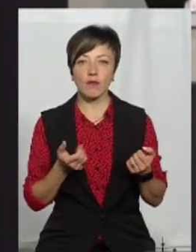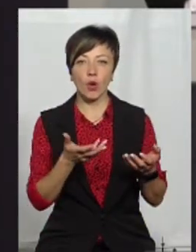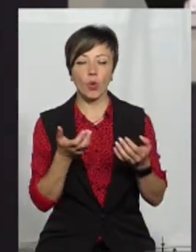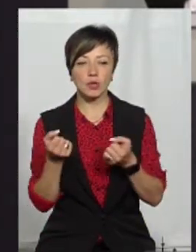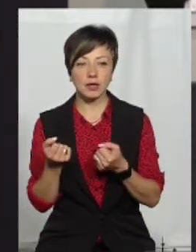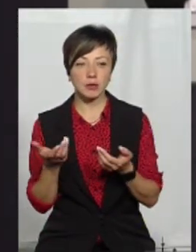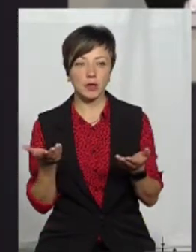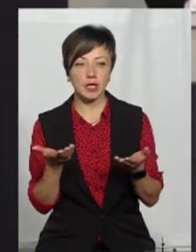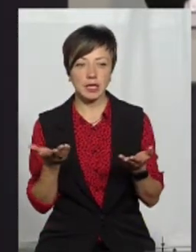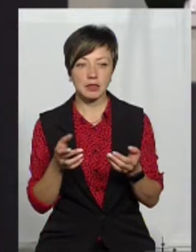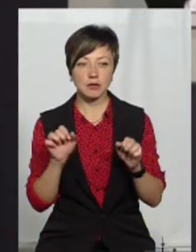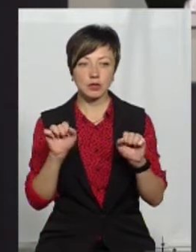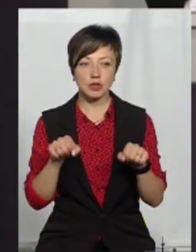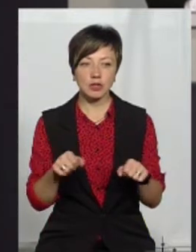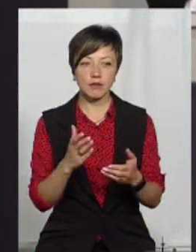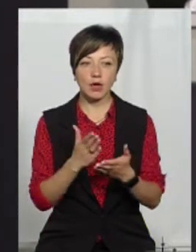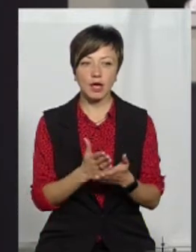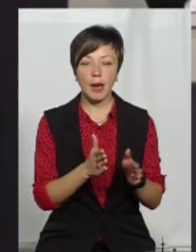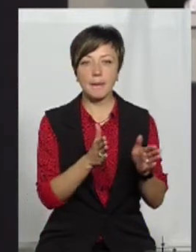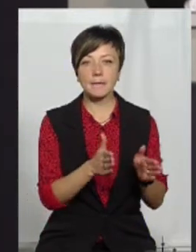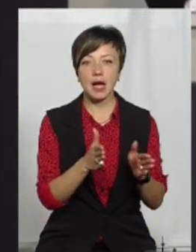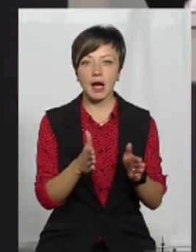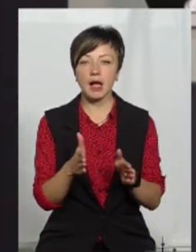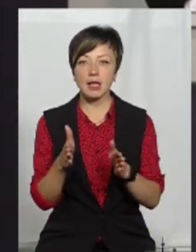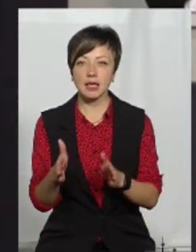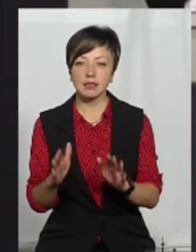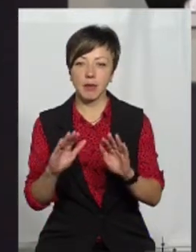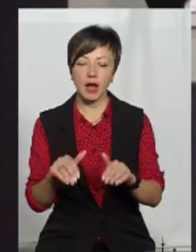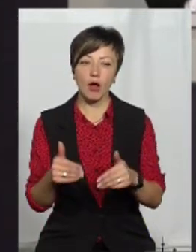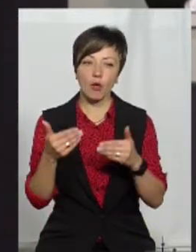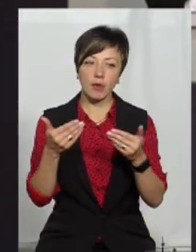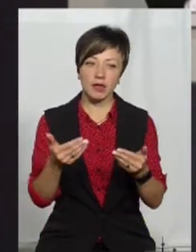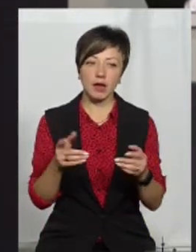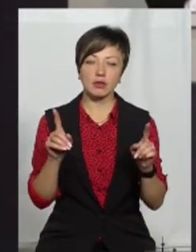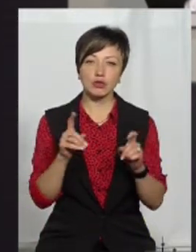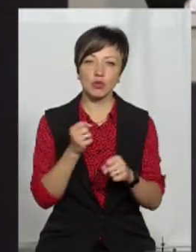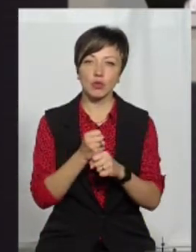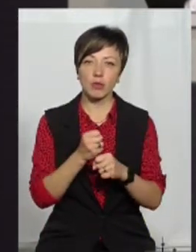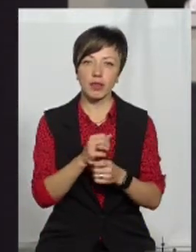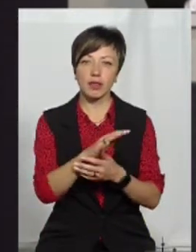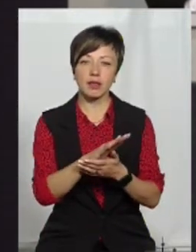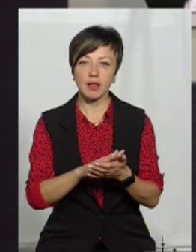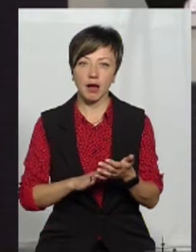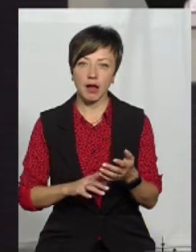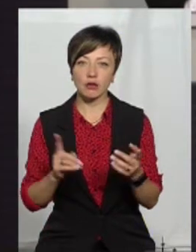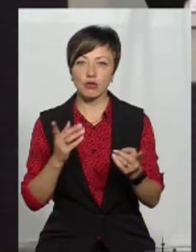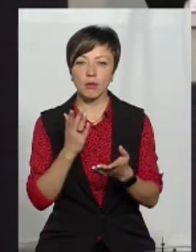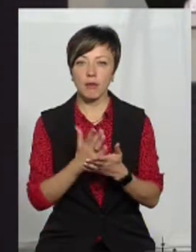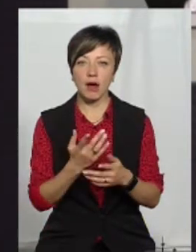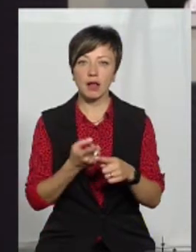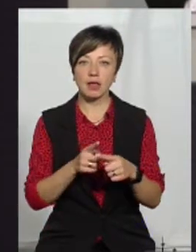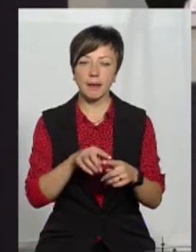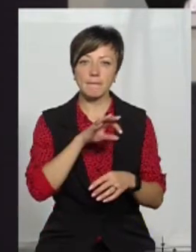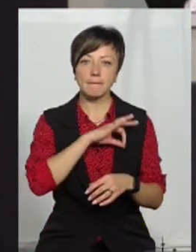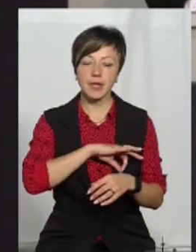якісь, можливо, є механізми, рекомендації, що робити далі, все-таки, щоб вони мали оті пільги